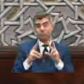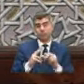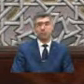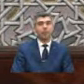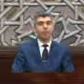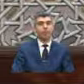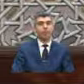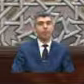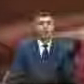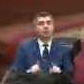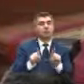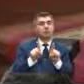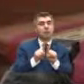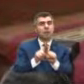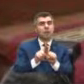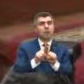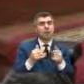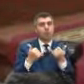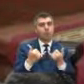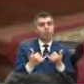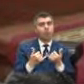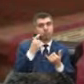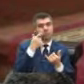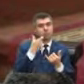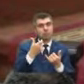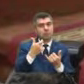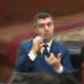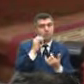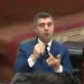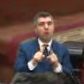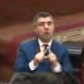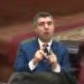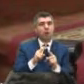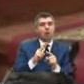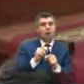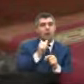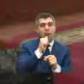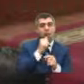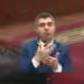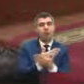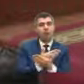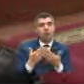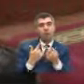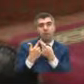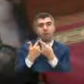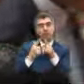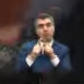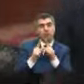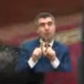يتعلق بالمخطط الوطني للماء. كما لا يخفى عليكم هذا المخطط يرتكز على مجموعة ديال الدعامات